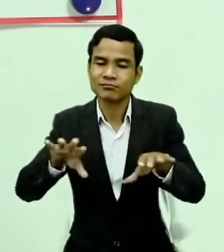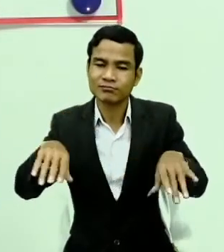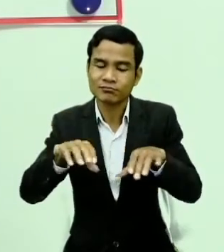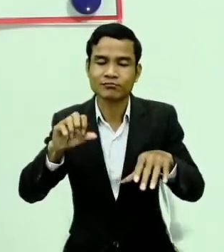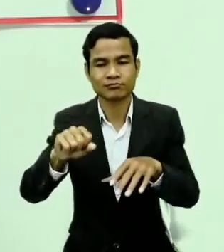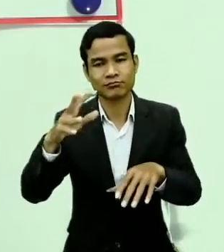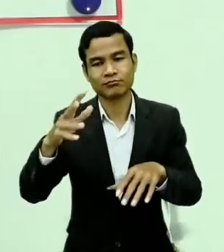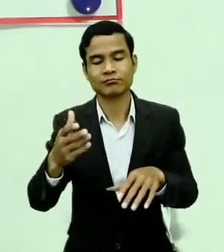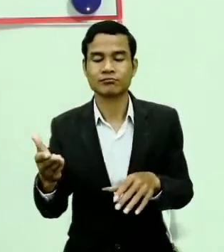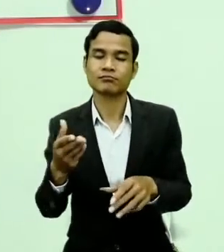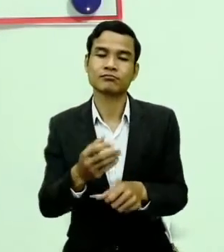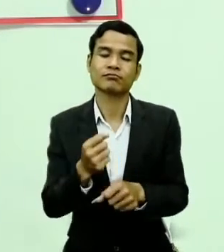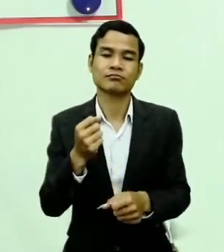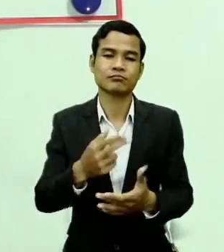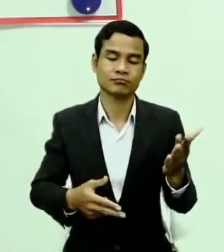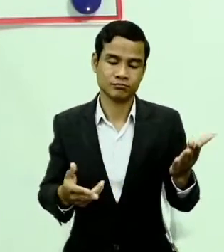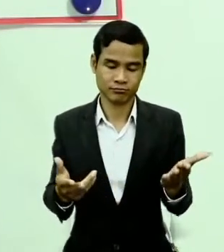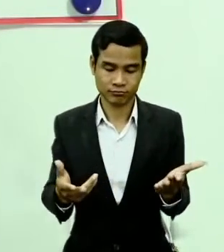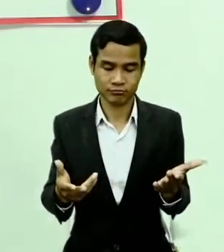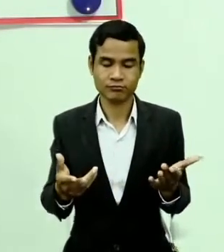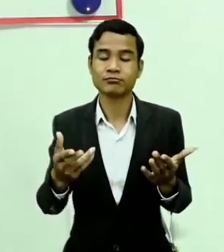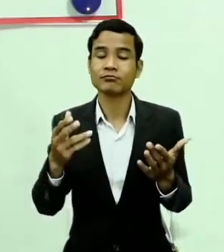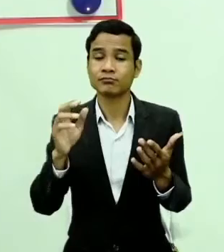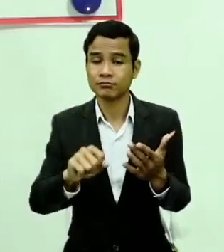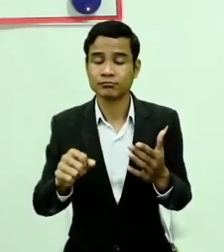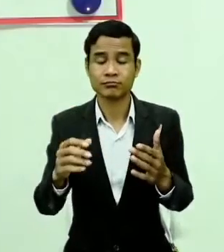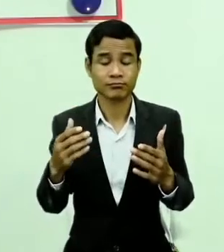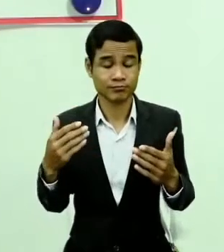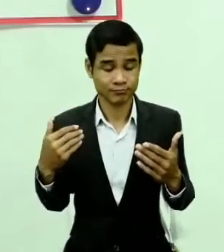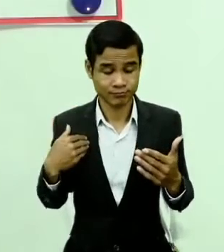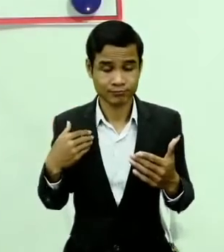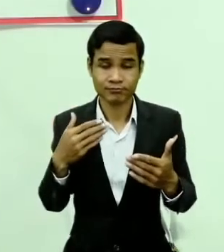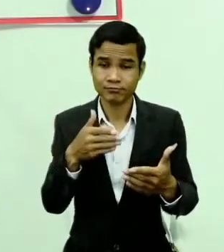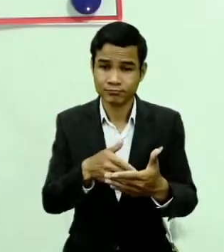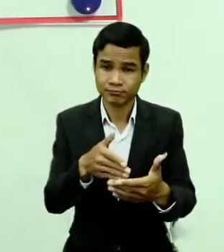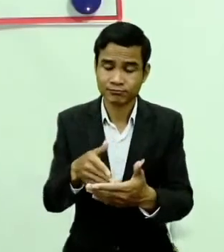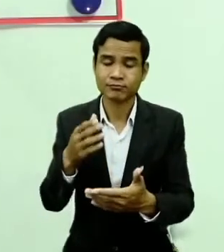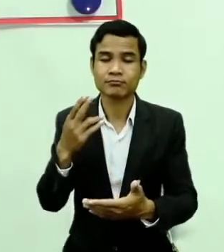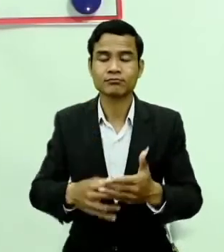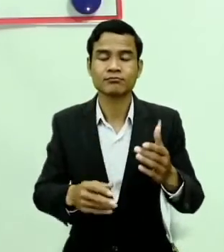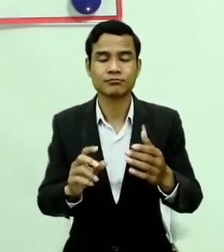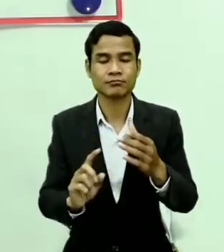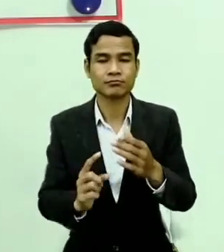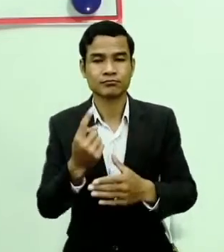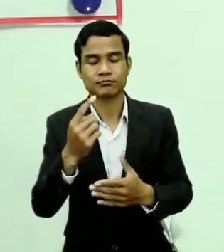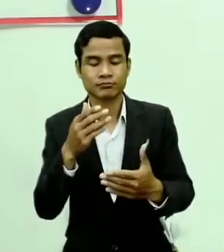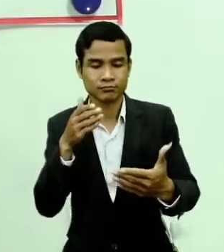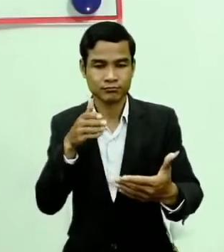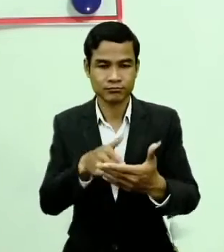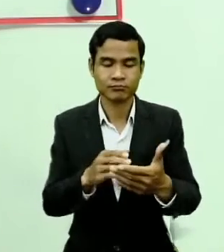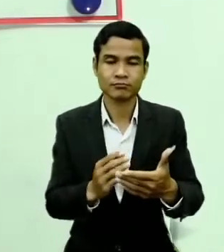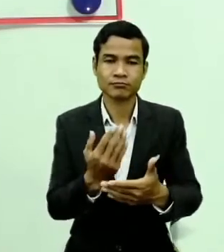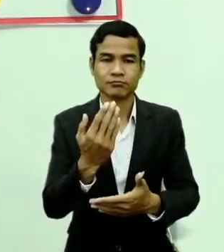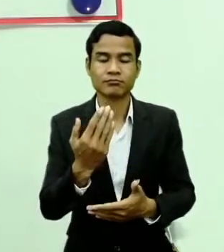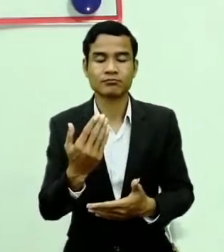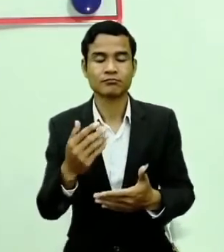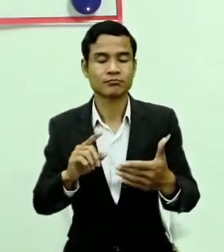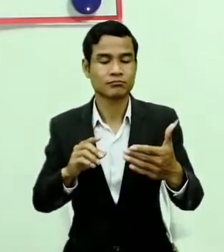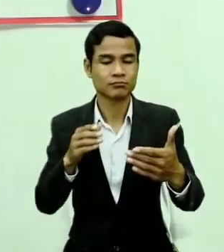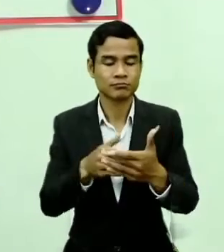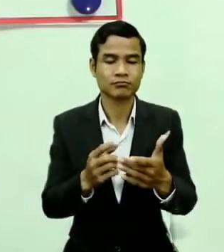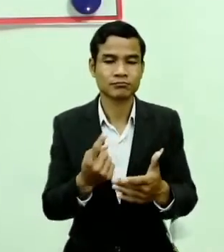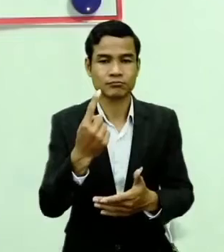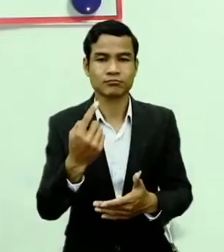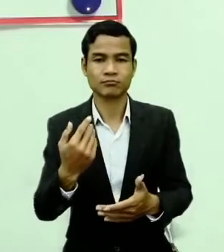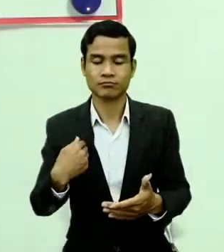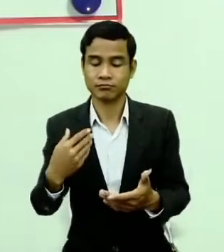thời phụ ấy khla chân dương cận hà ta ôm sát ấy khla nâng cát lớn hai dương trợ đo sai về dạng mạch chà